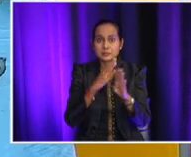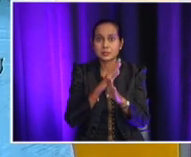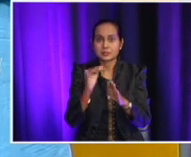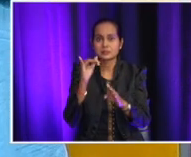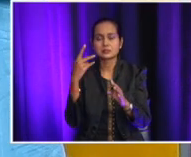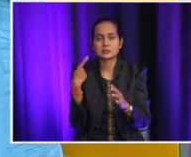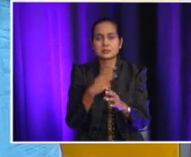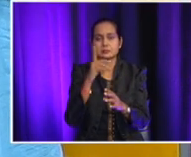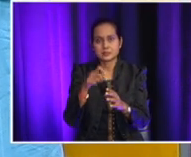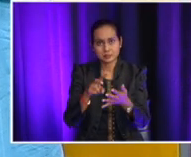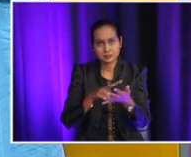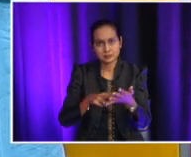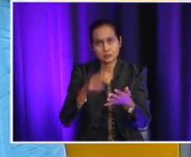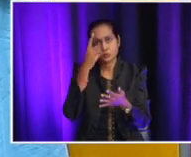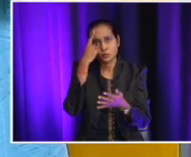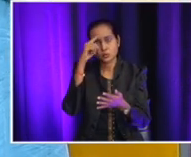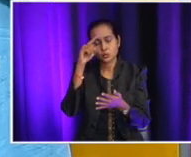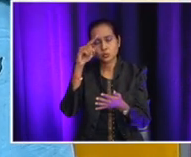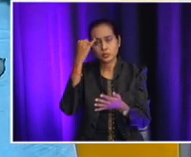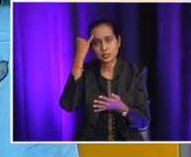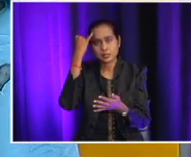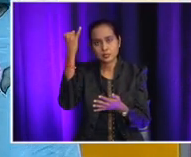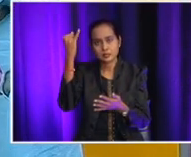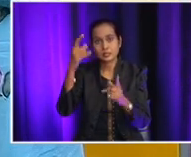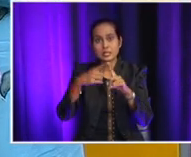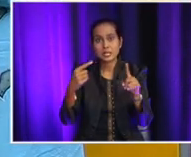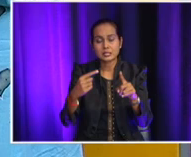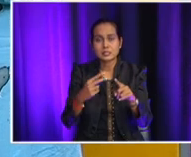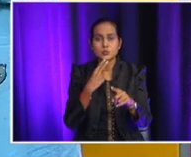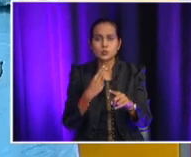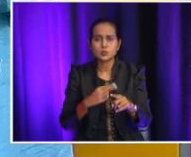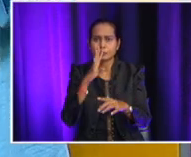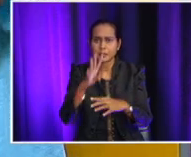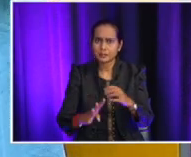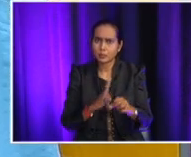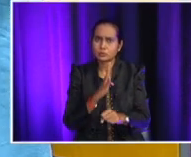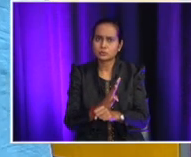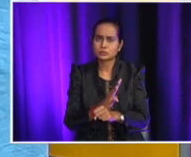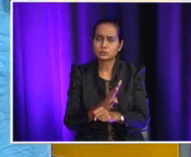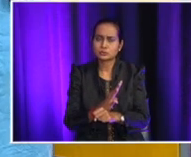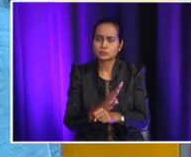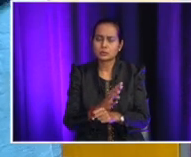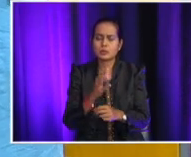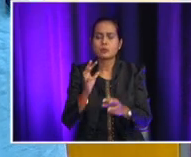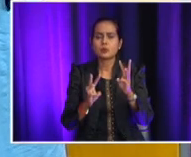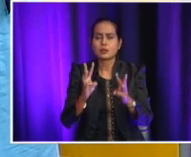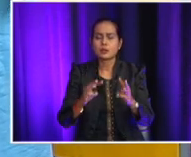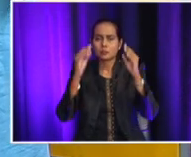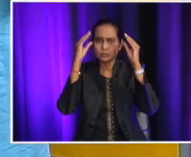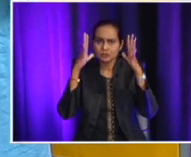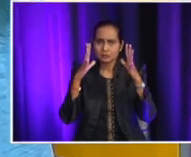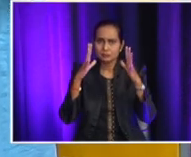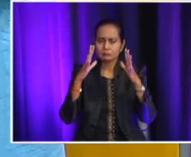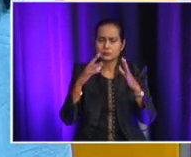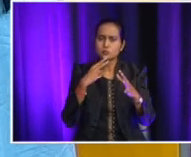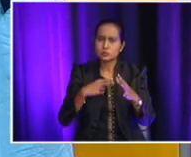demi ya pengetahuan dari awal usia 4 tahun nah walaupun Cikgu nih dan umur 50-an orang